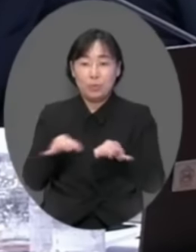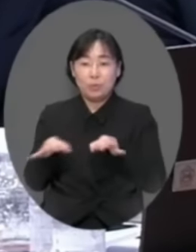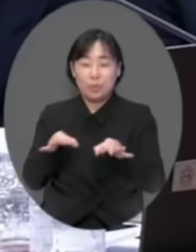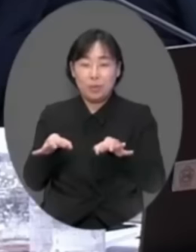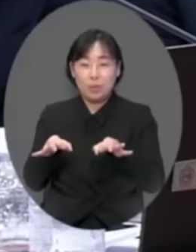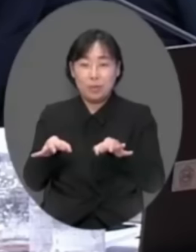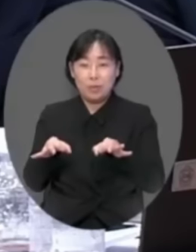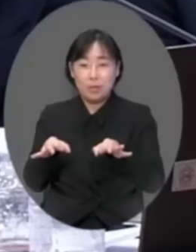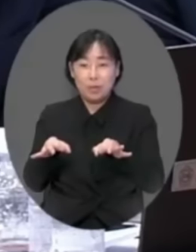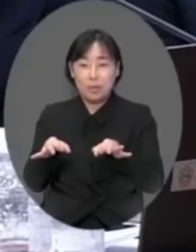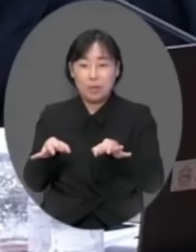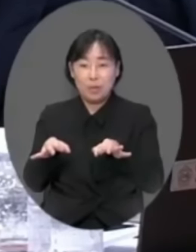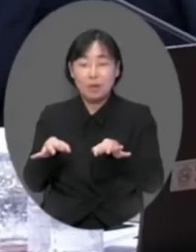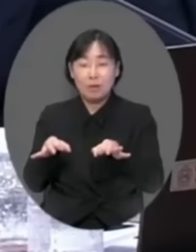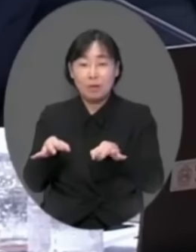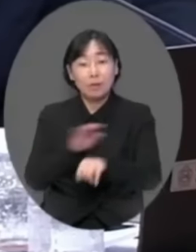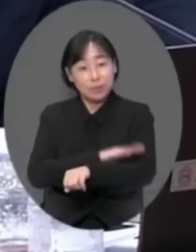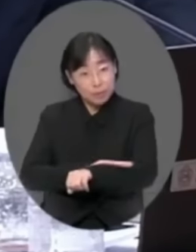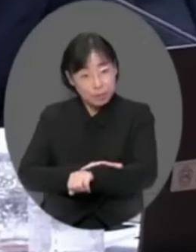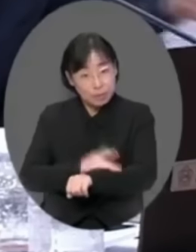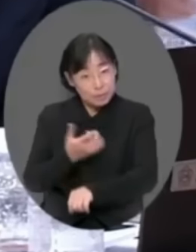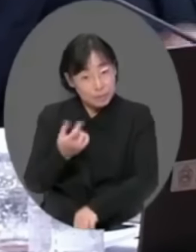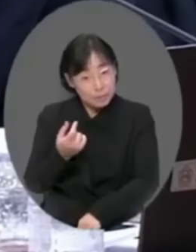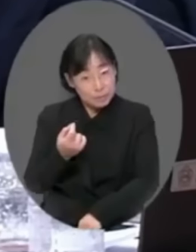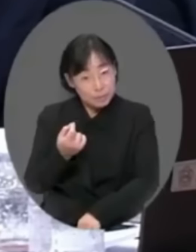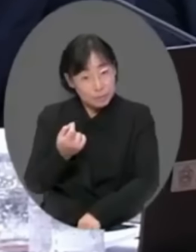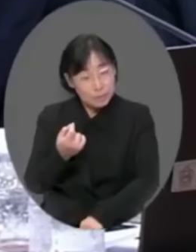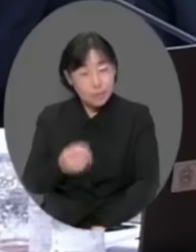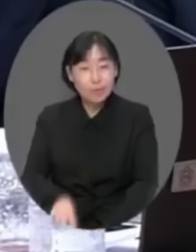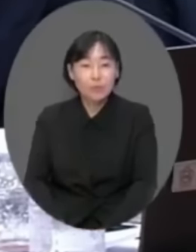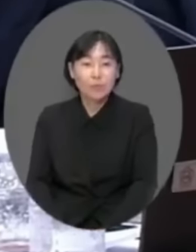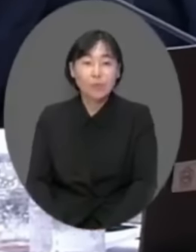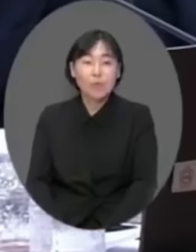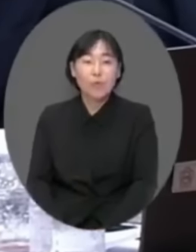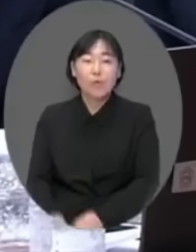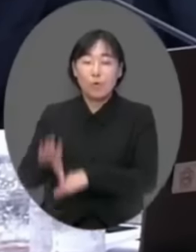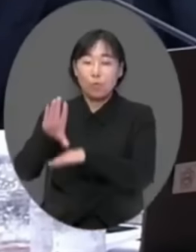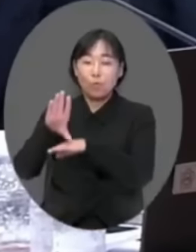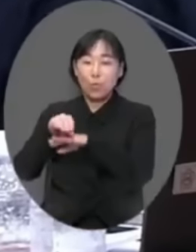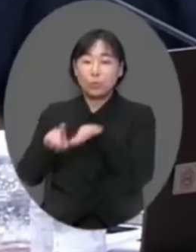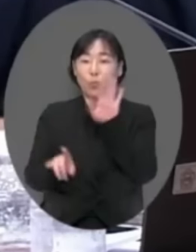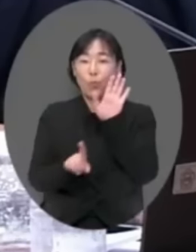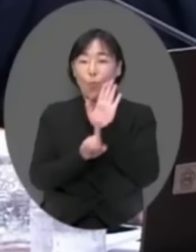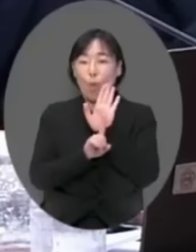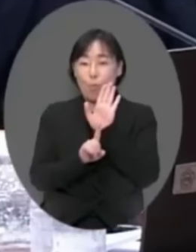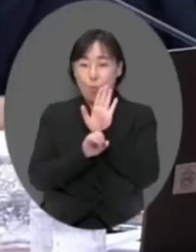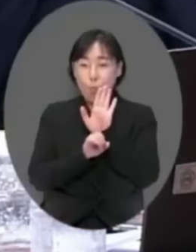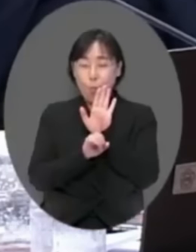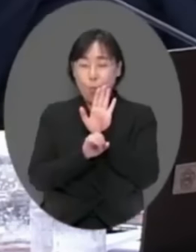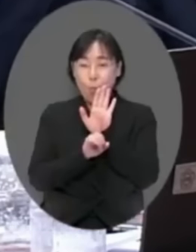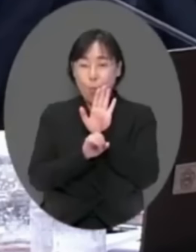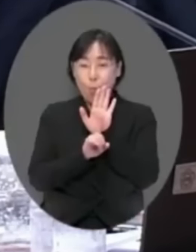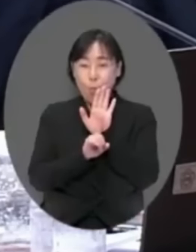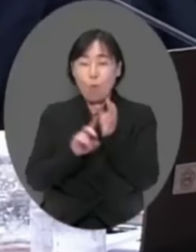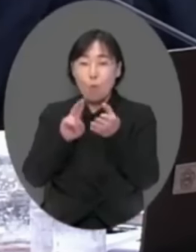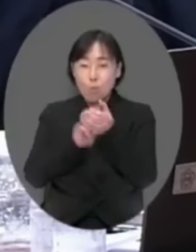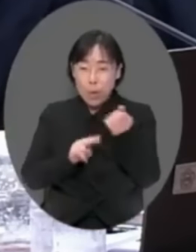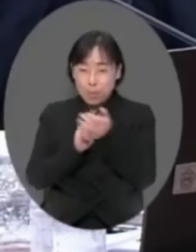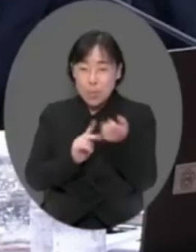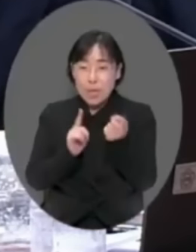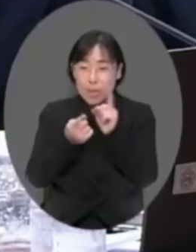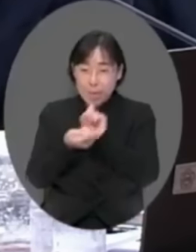좀 우수하면 있었나 보죠 그러니까 방송 광고 예 판매 대행업을